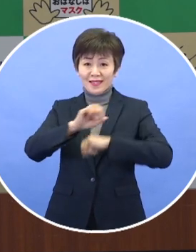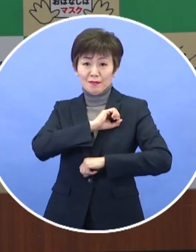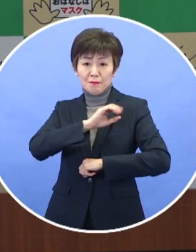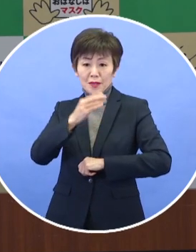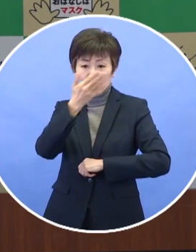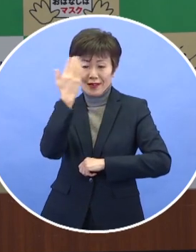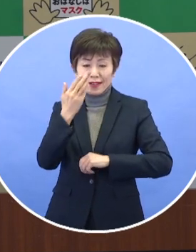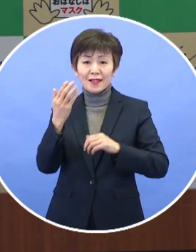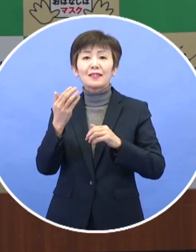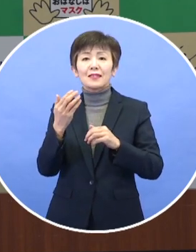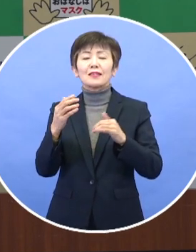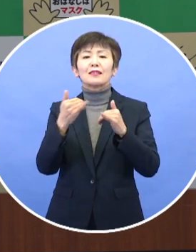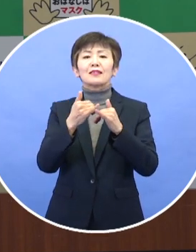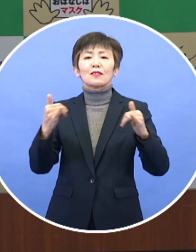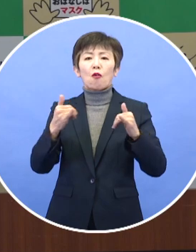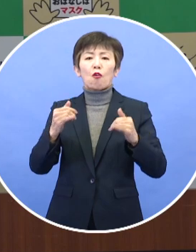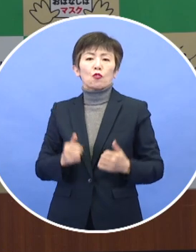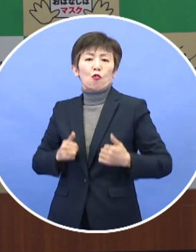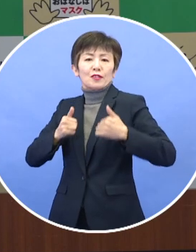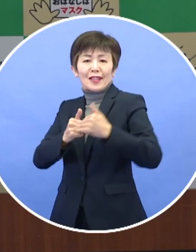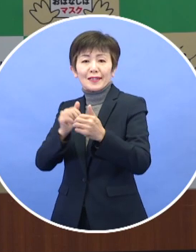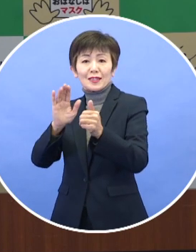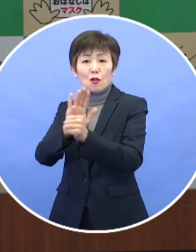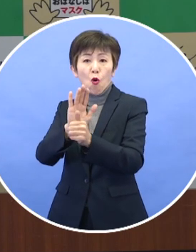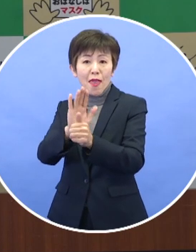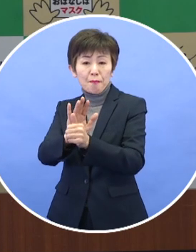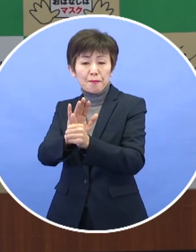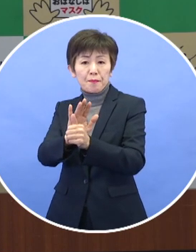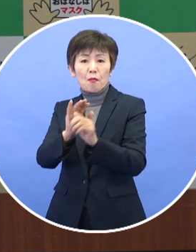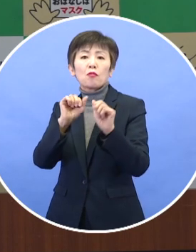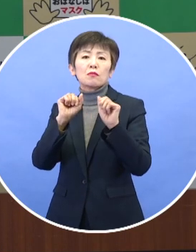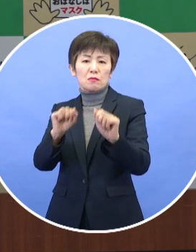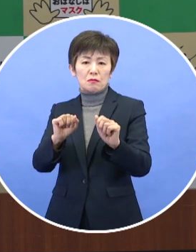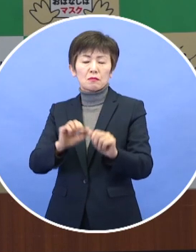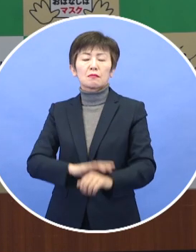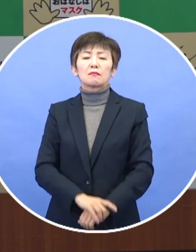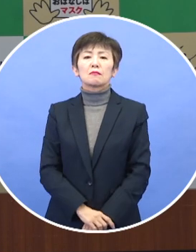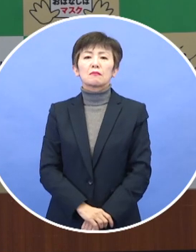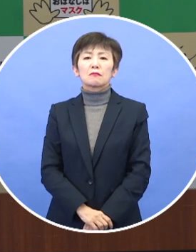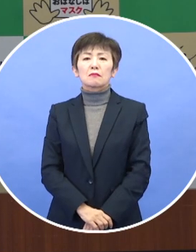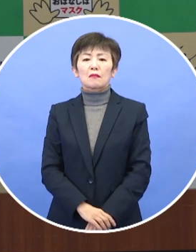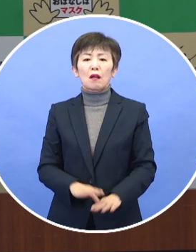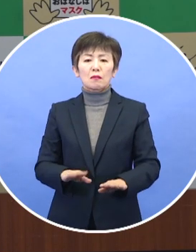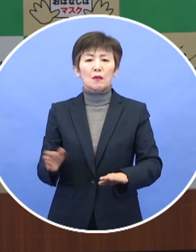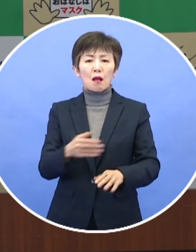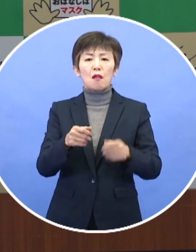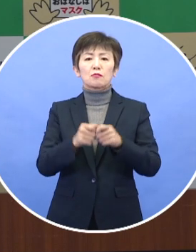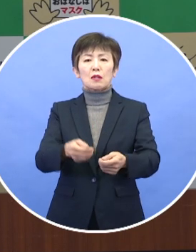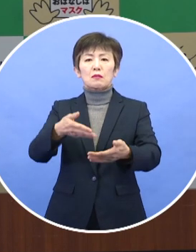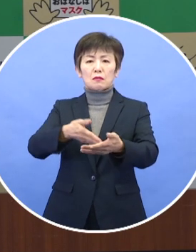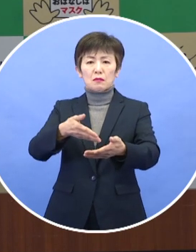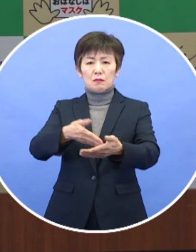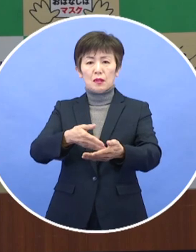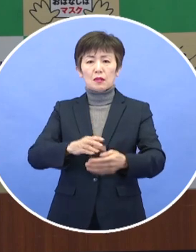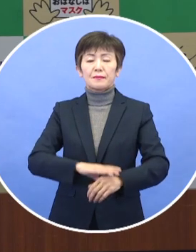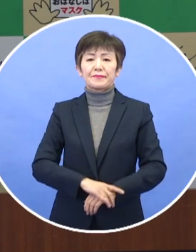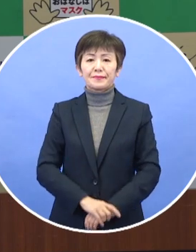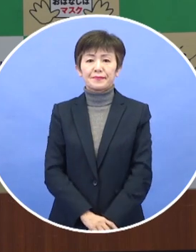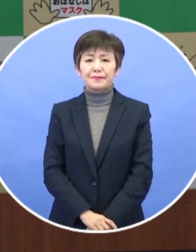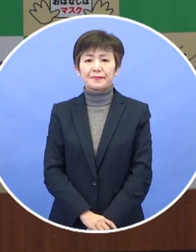職員のチャレンジ応援、こういったことにも、意を配してやらせていただきました。具体的に申し上げます。